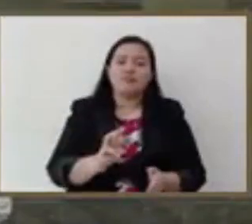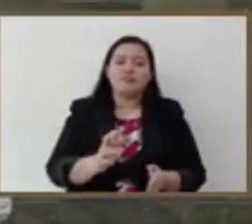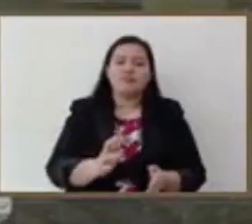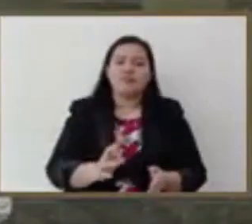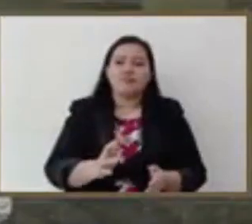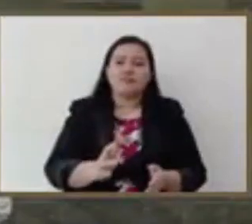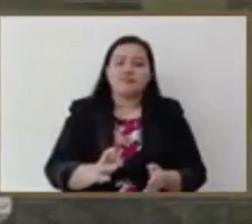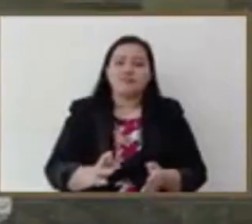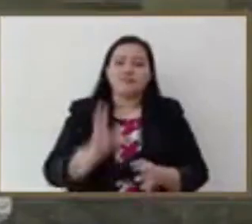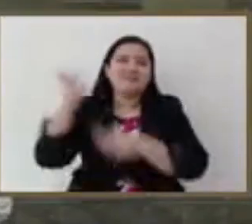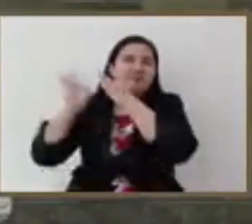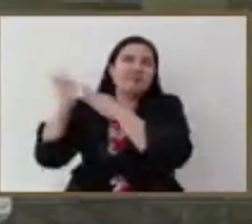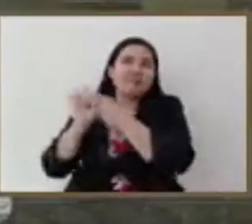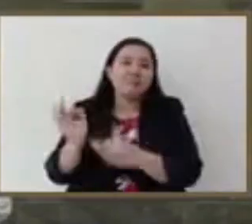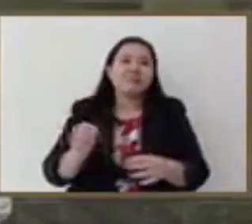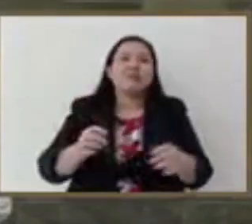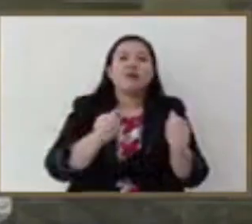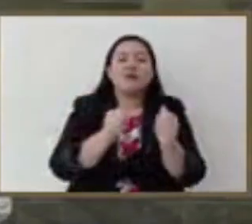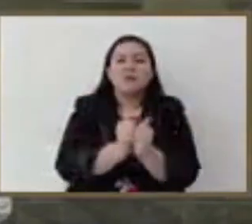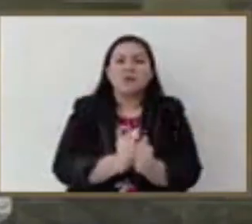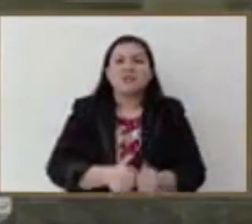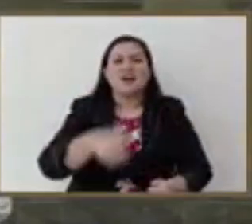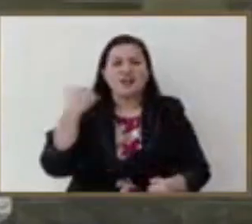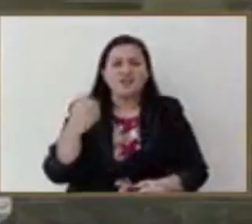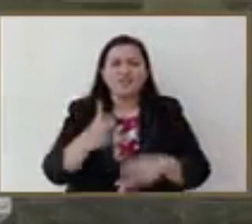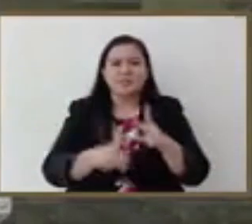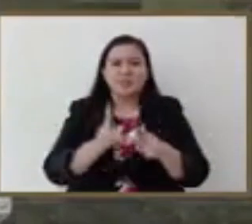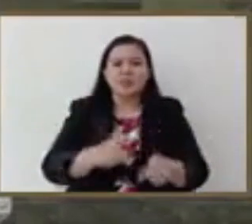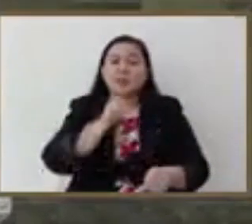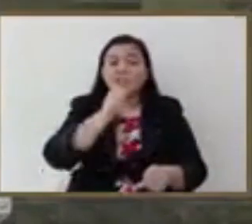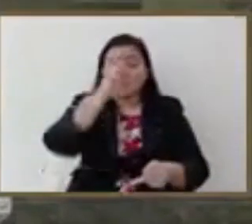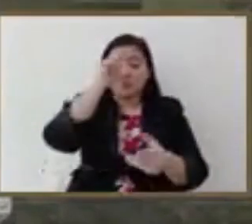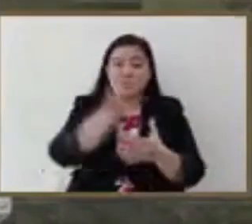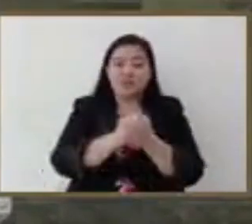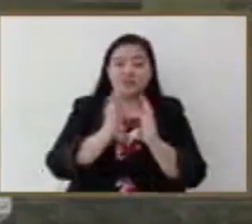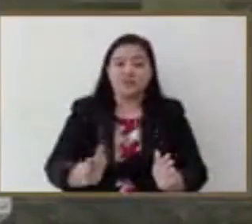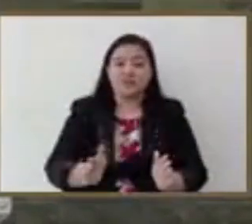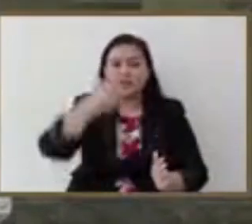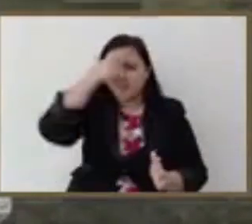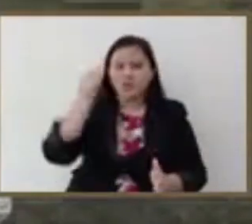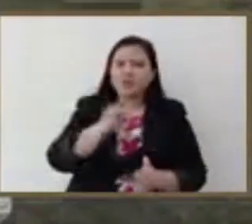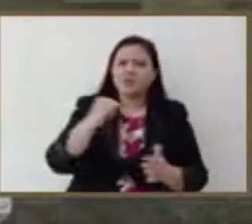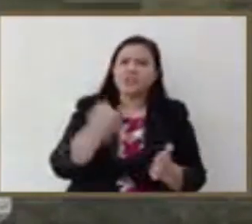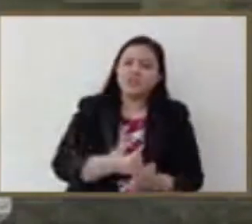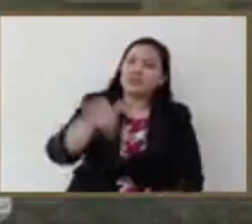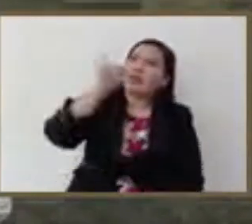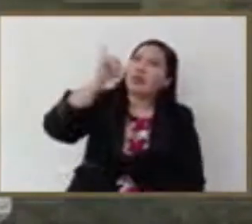Oh. Pero kayo nagpapasalamat naman sa Panginoon, mga kapatid. Sa Kristiyano, kahit walang bote ng alak, pwede